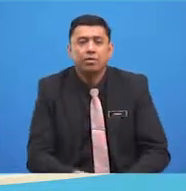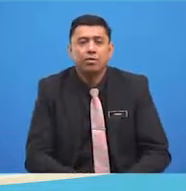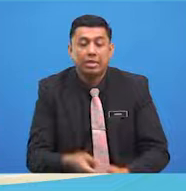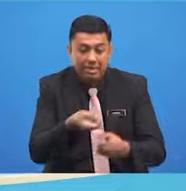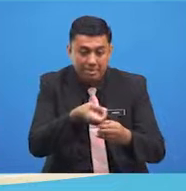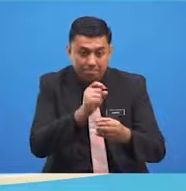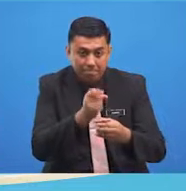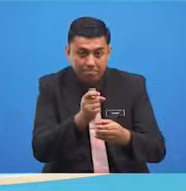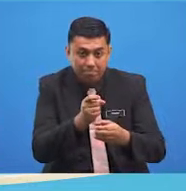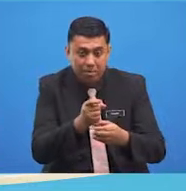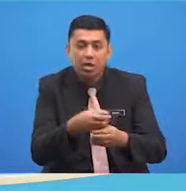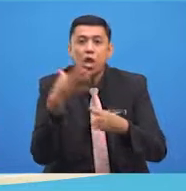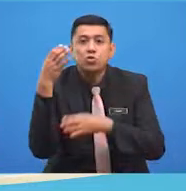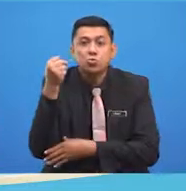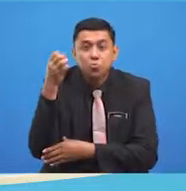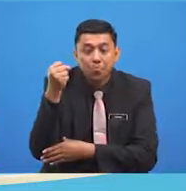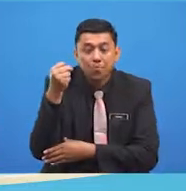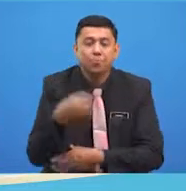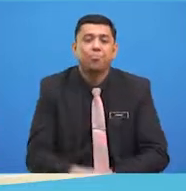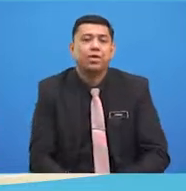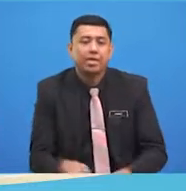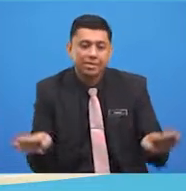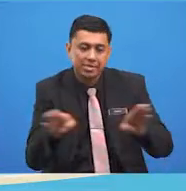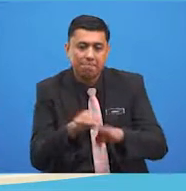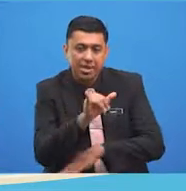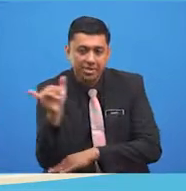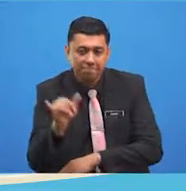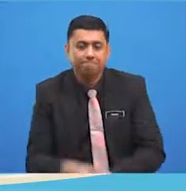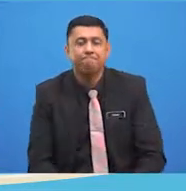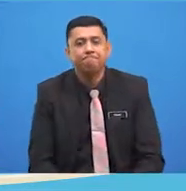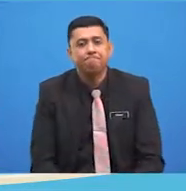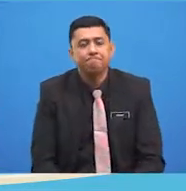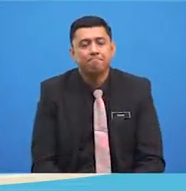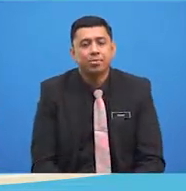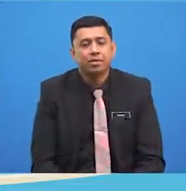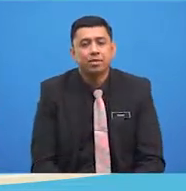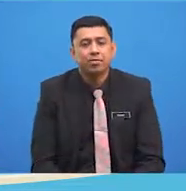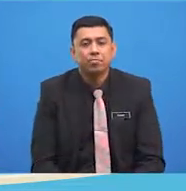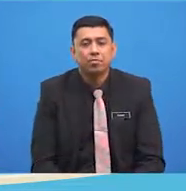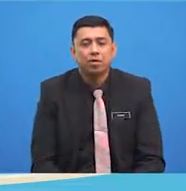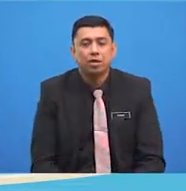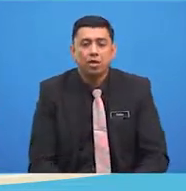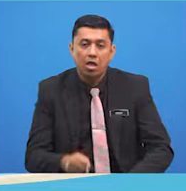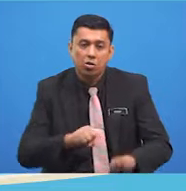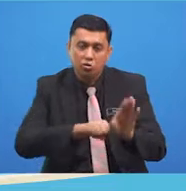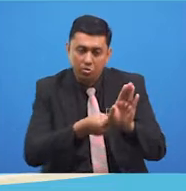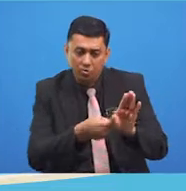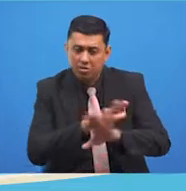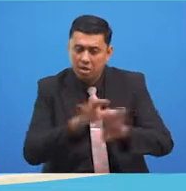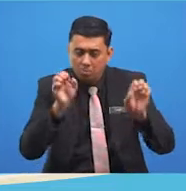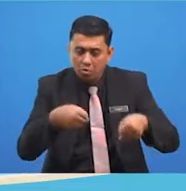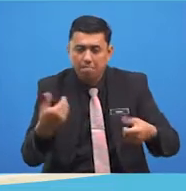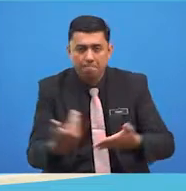minuman, contohnya tin susu dan sebagainya. Murid-murid, mari kita lihat sumber tidak boleh